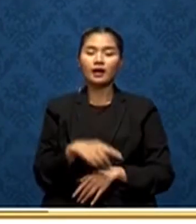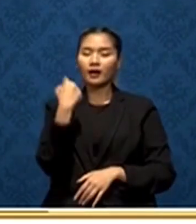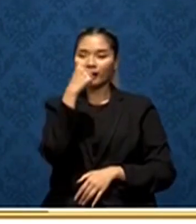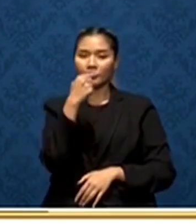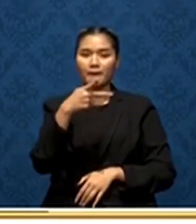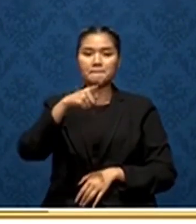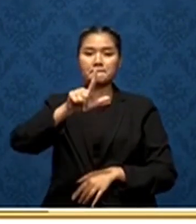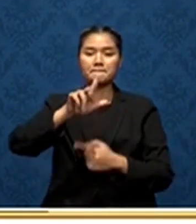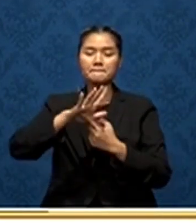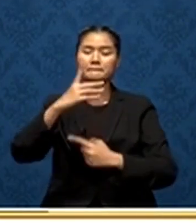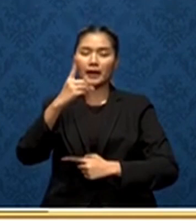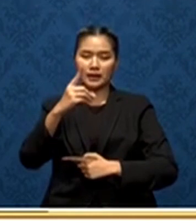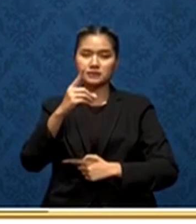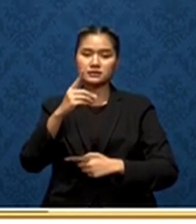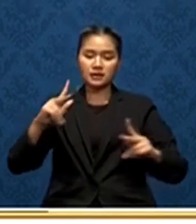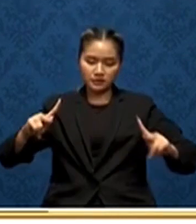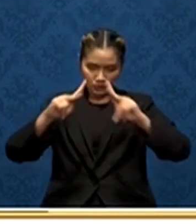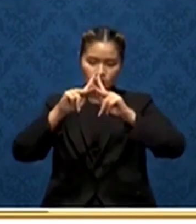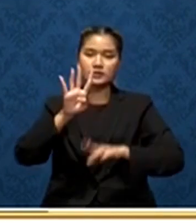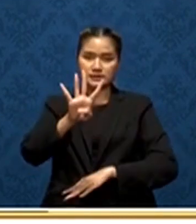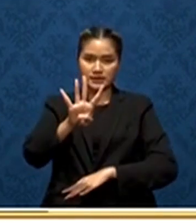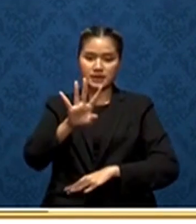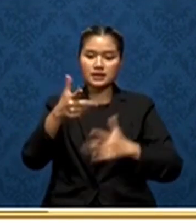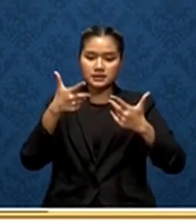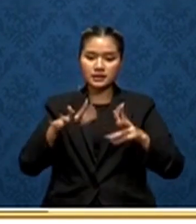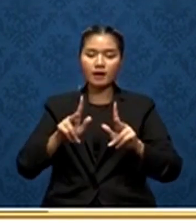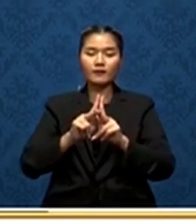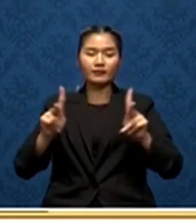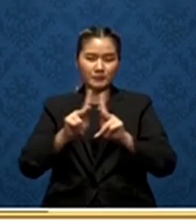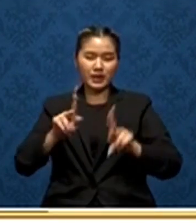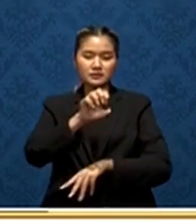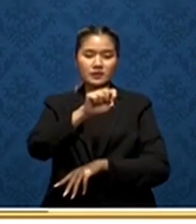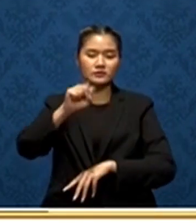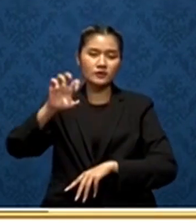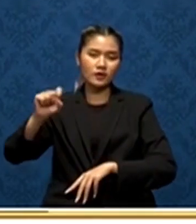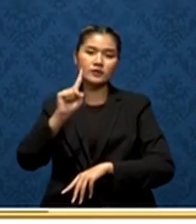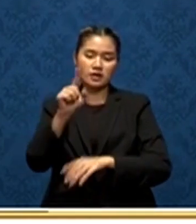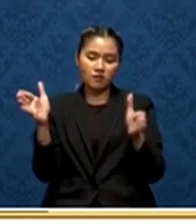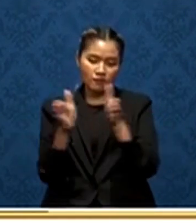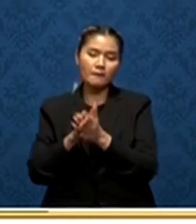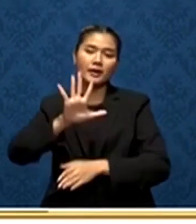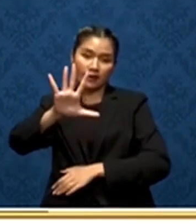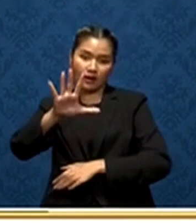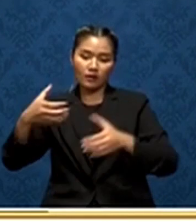4และมีผู้อำนวยการส.สอีก 1คนคือภาครัฐมี 5